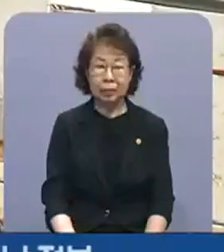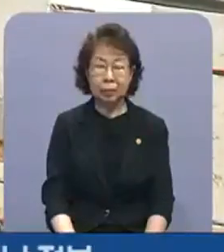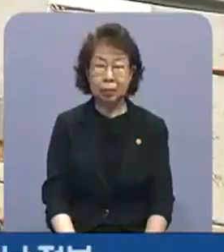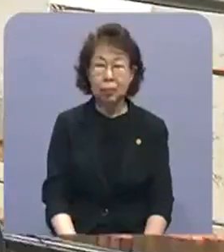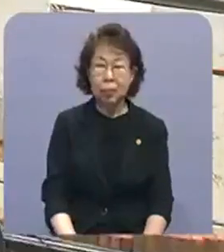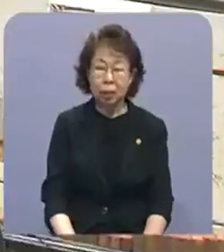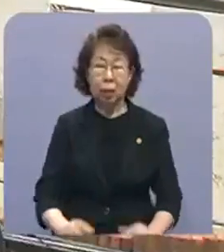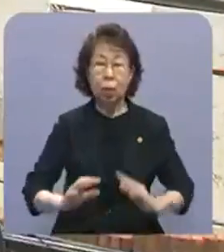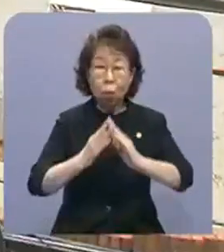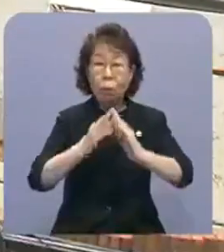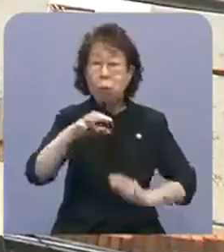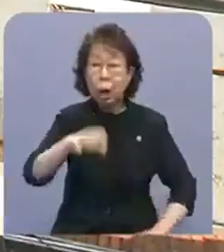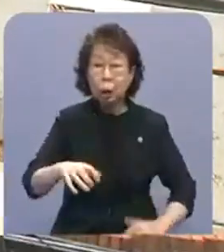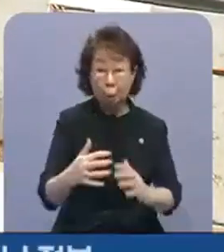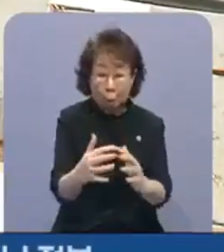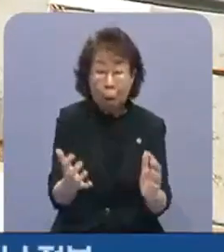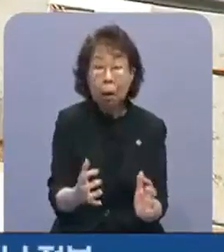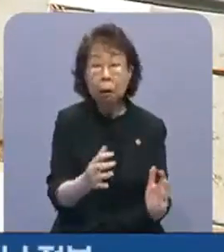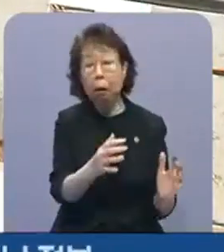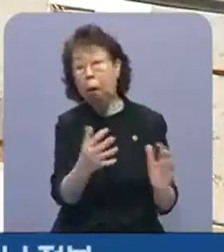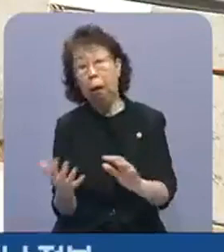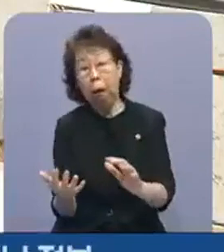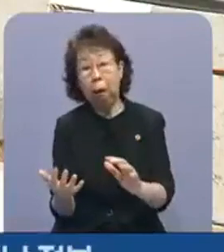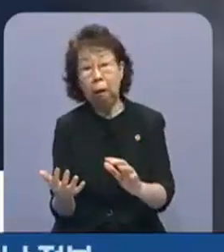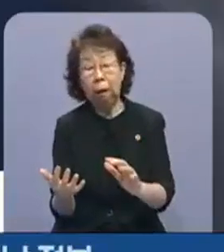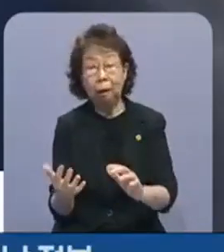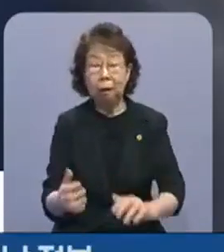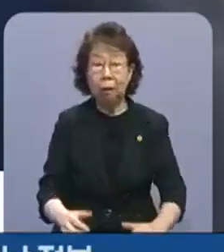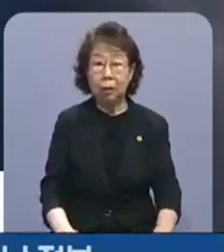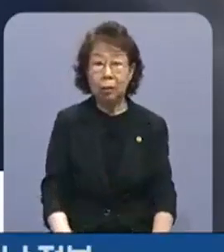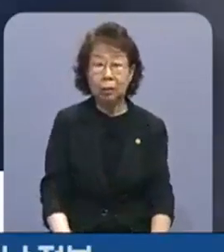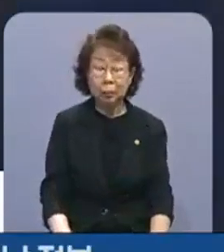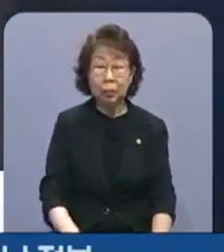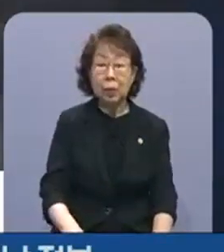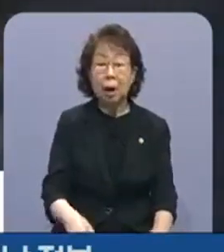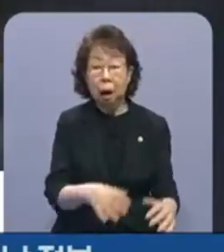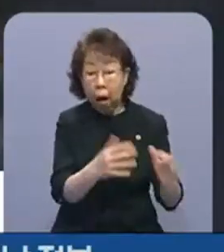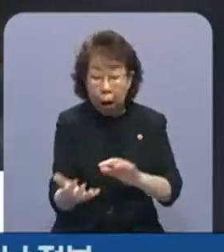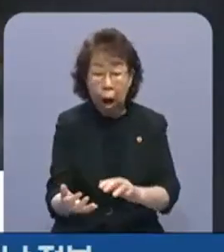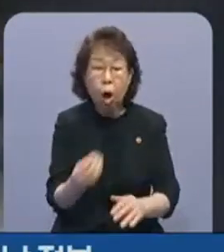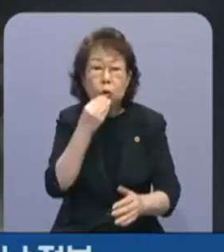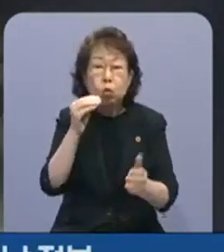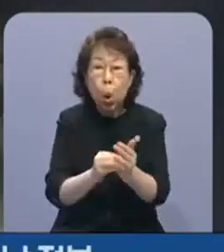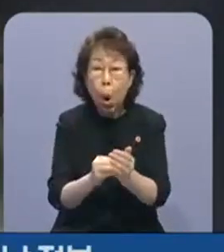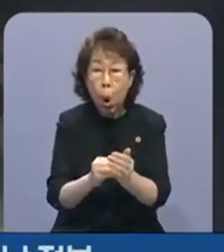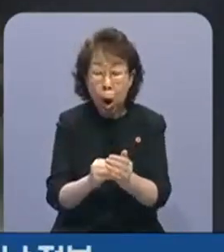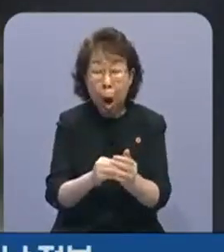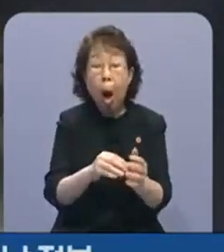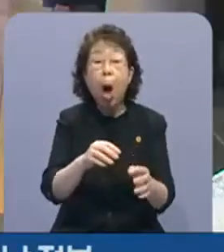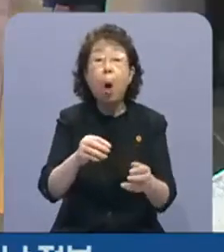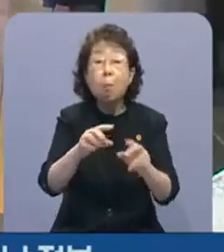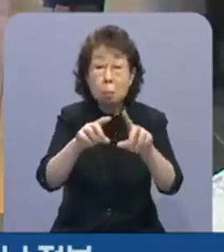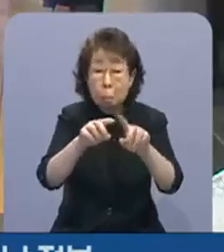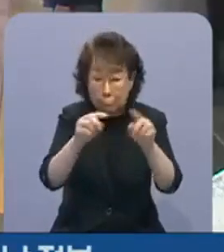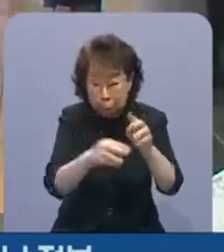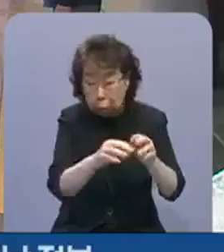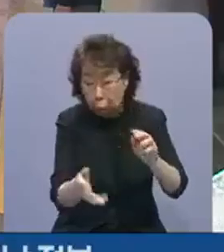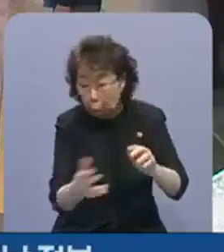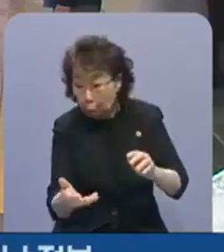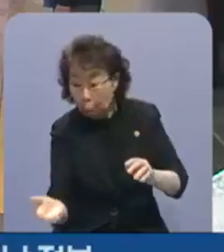공사현장에 팬스가 힘없이 쓰러졌습니다 함께 넘어진 돌담의 벽돌은 도로를 굴러